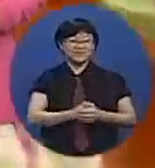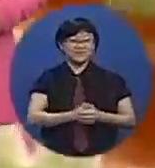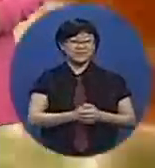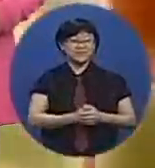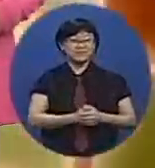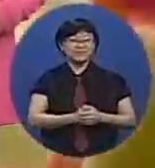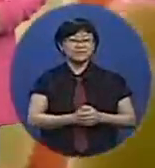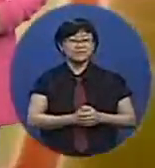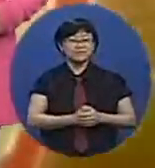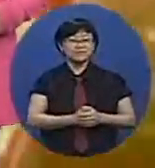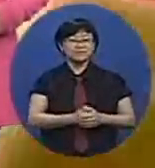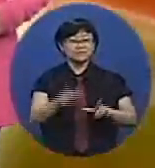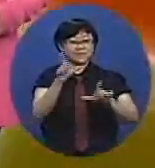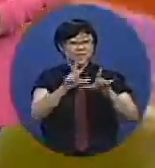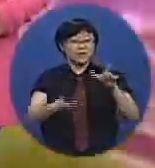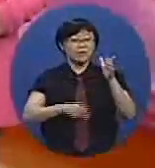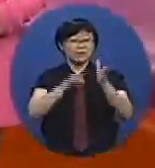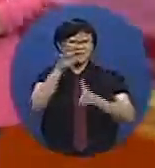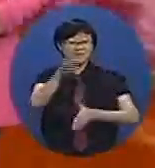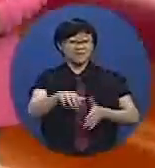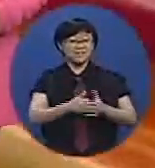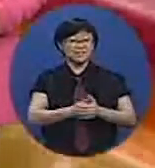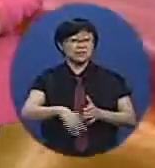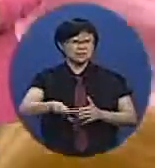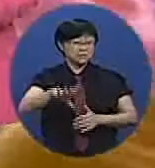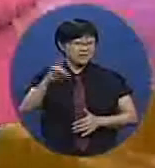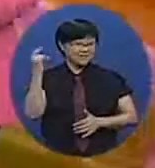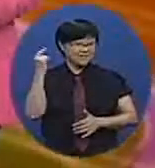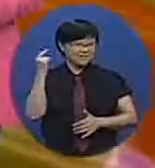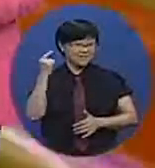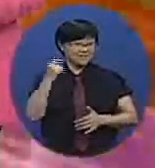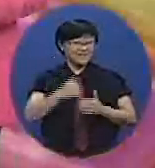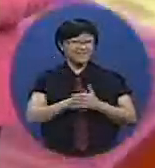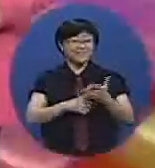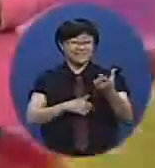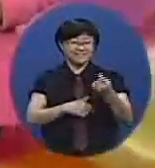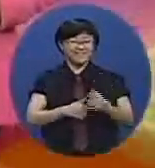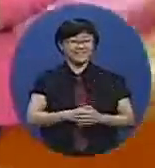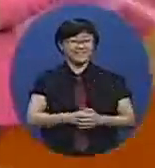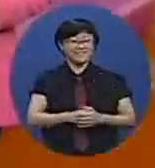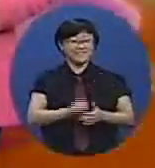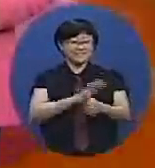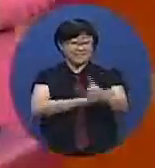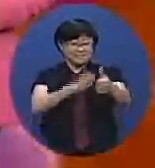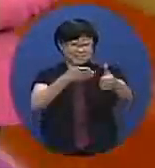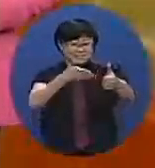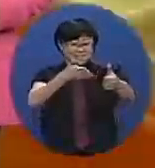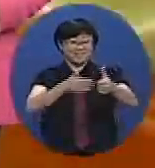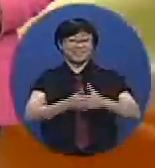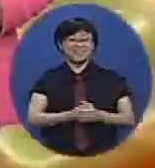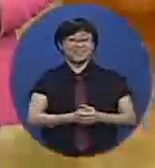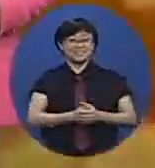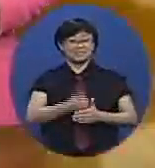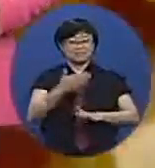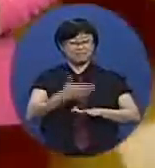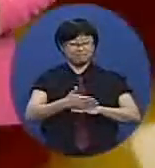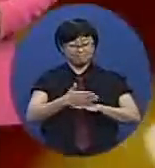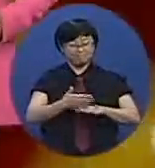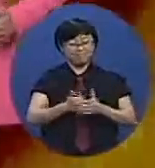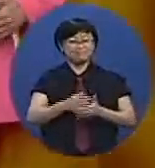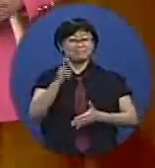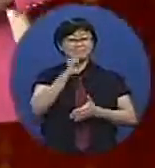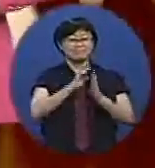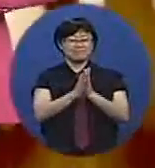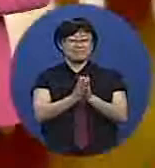예. 자, 안동역에서 우선 들어보겠습니다. 예. 잘 불러주시기 바랍니다. 감사합니다. 네,